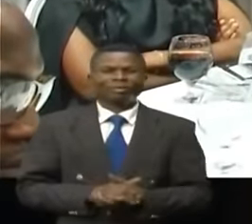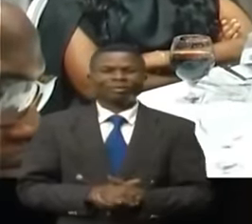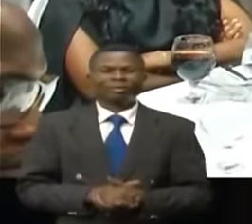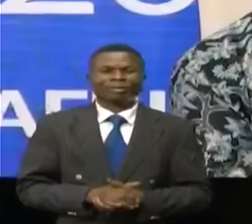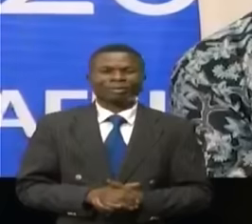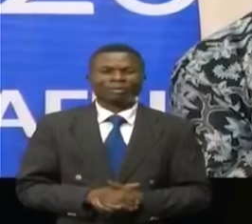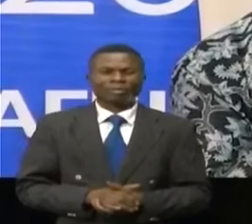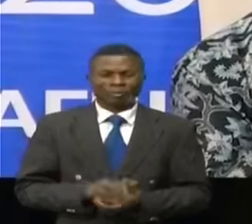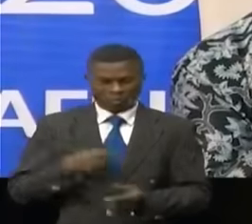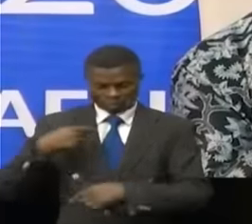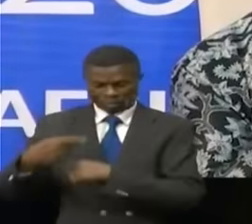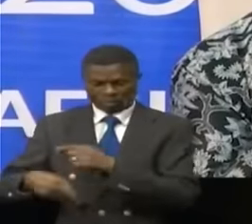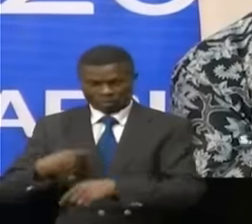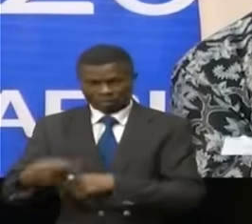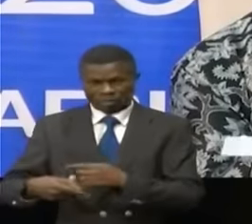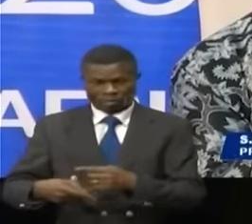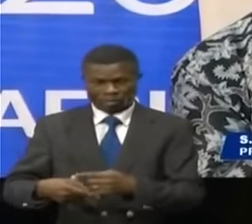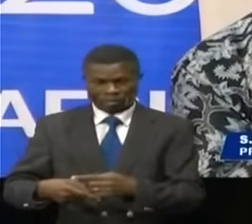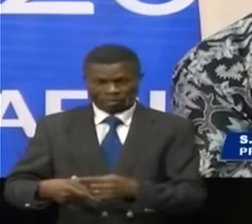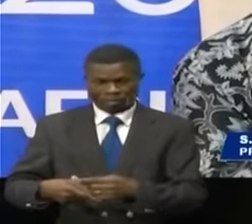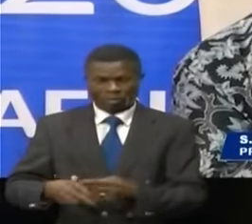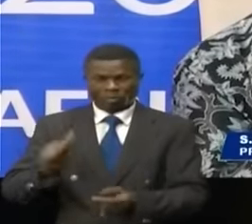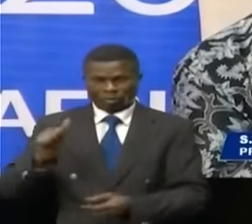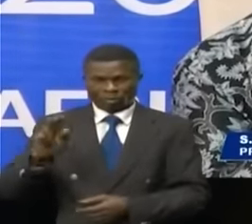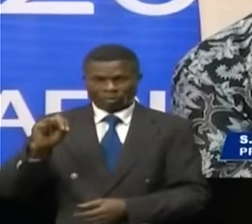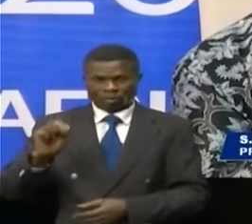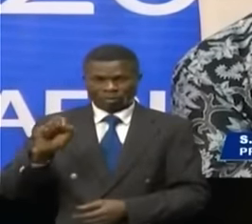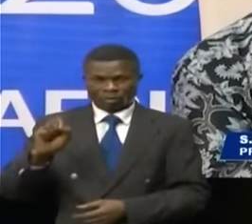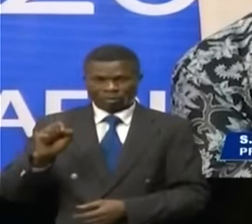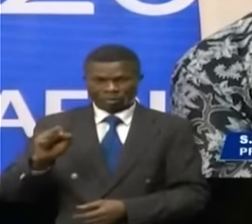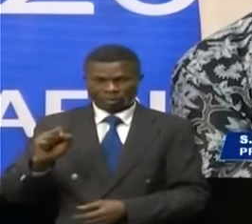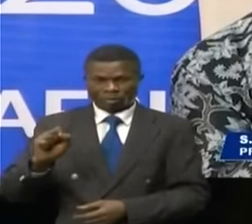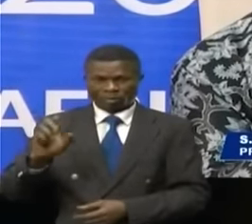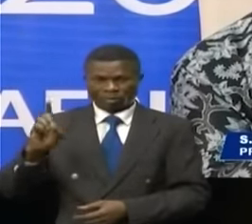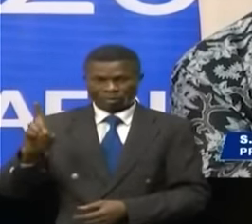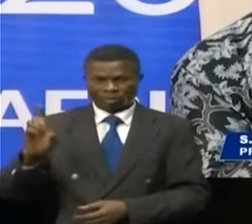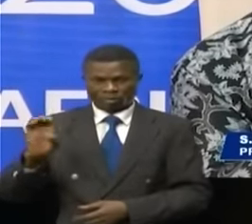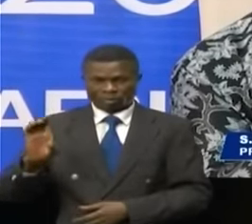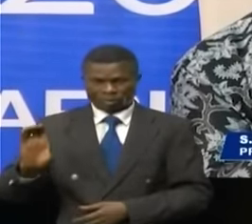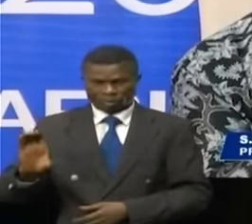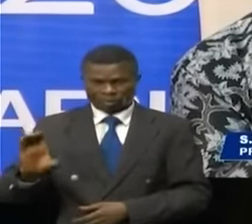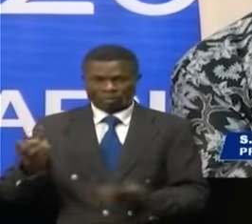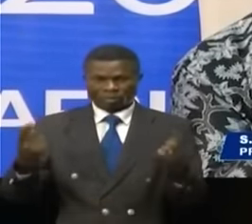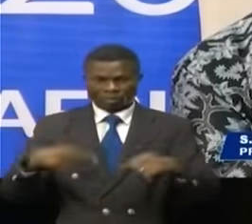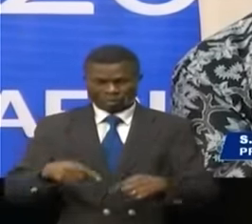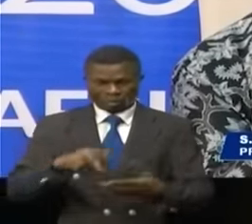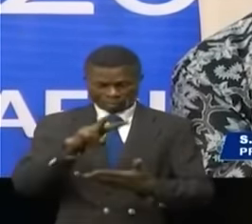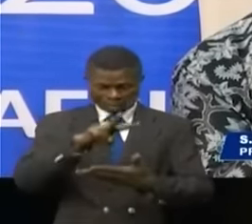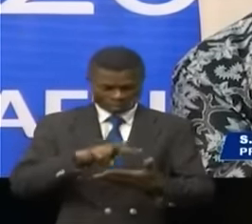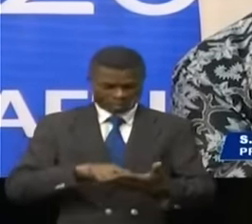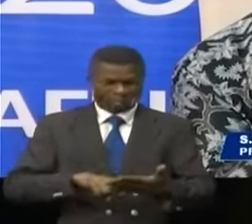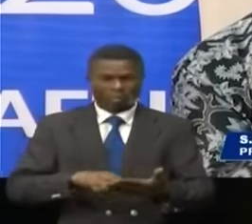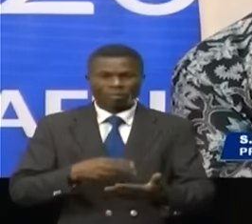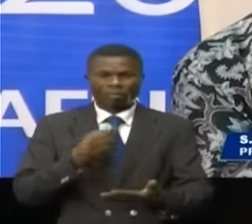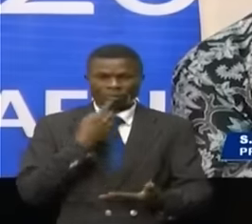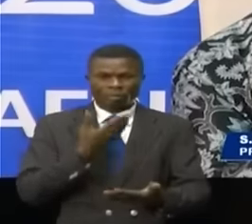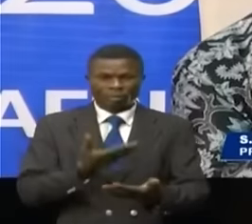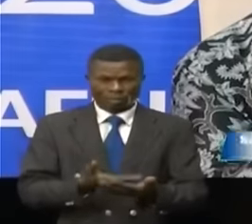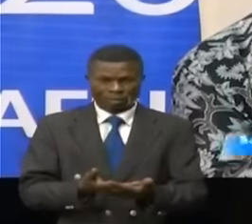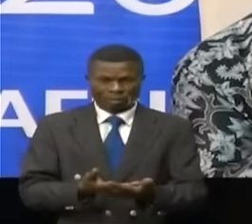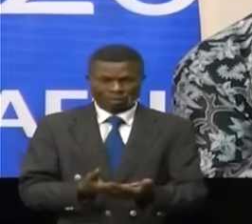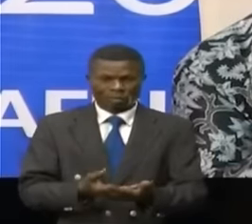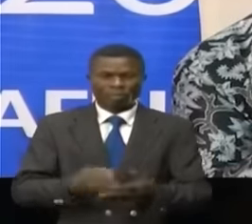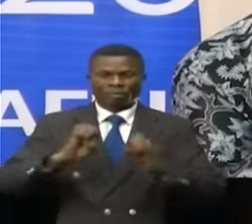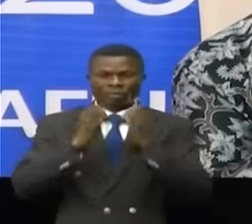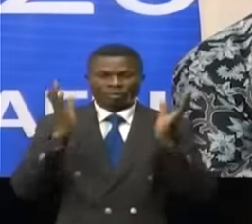Ça a commencé à l'ANADEC tout à l'heure, lorsque j'ai vu ces